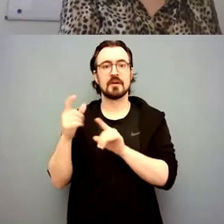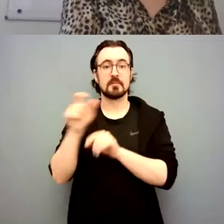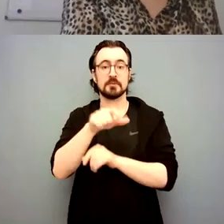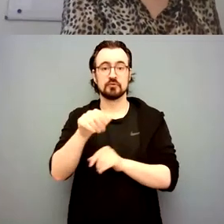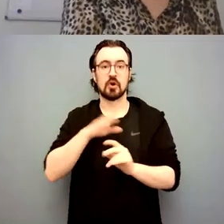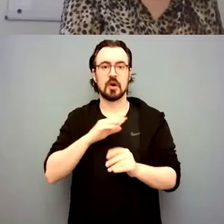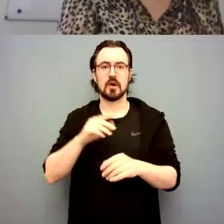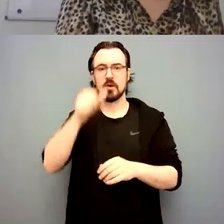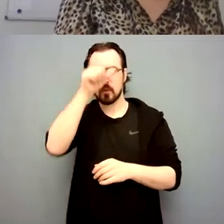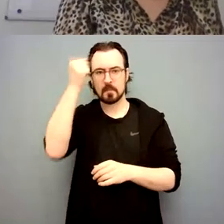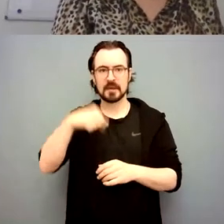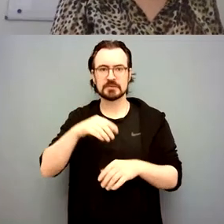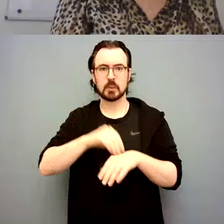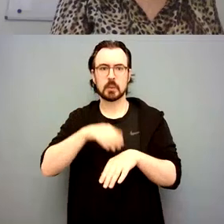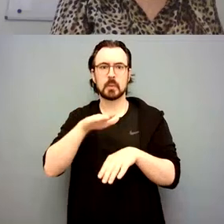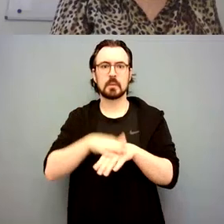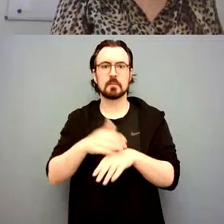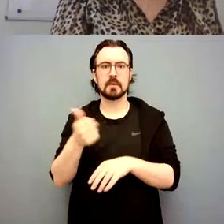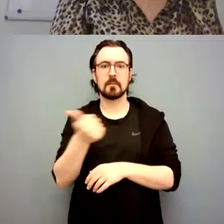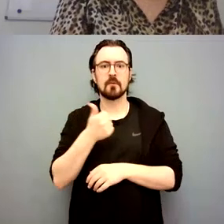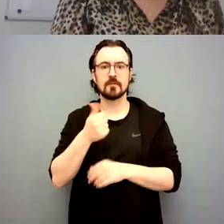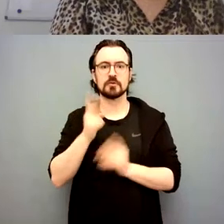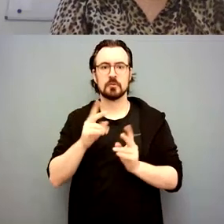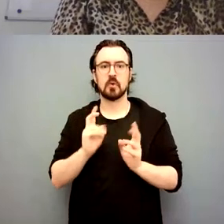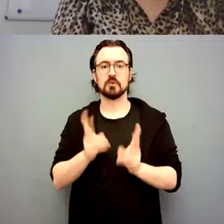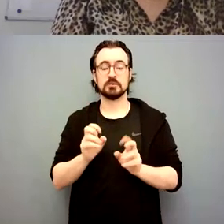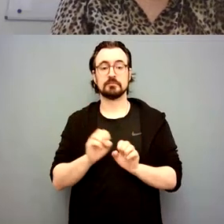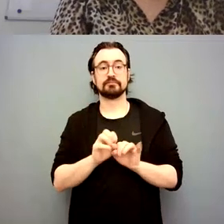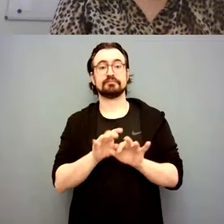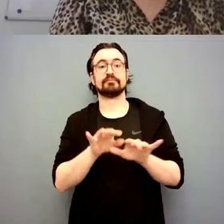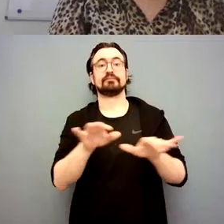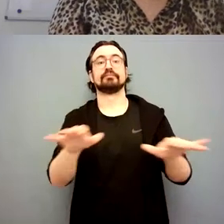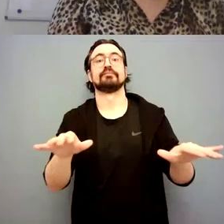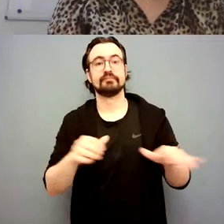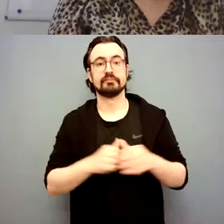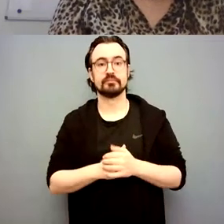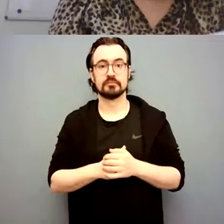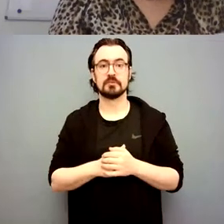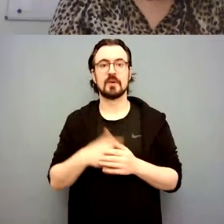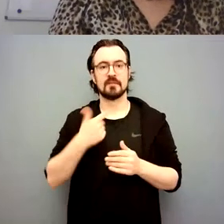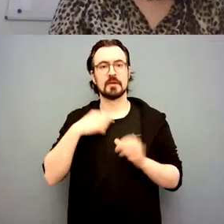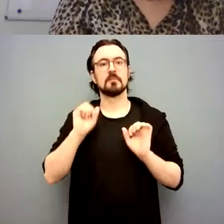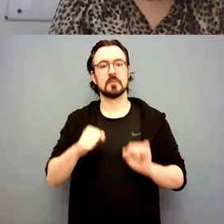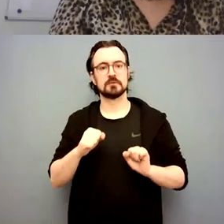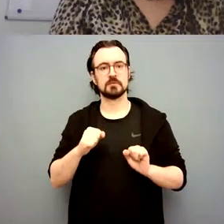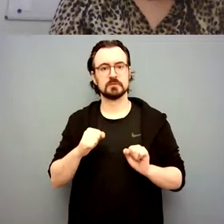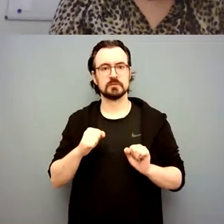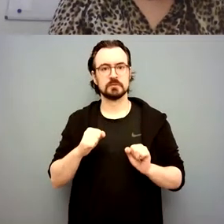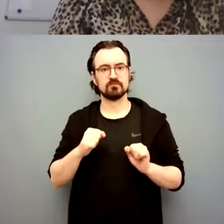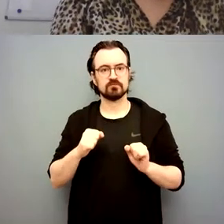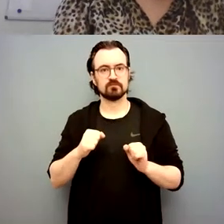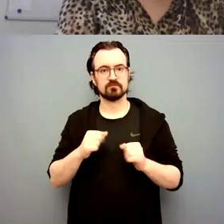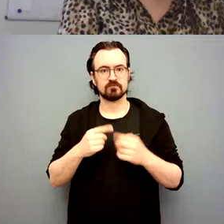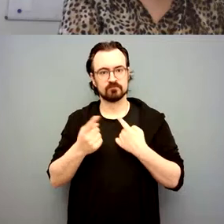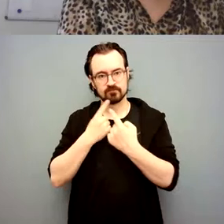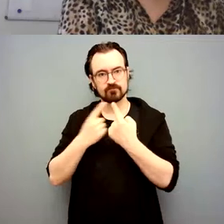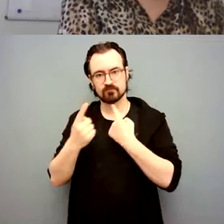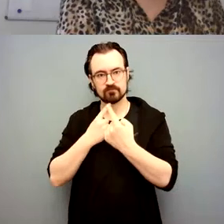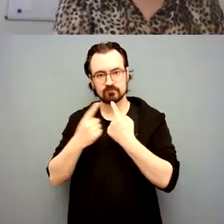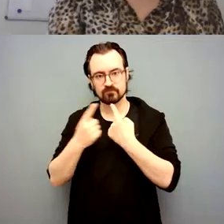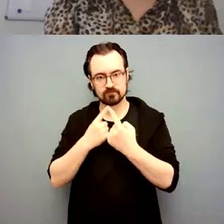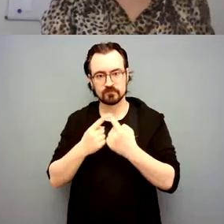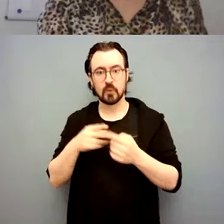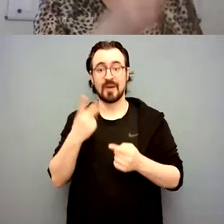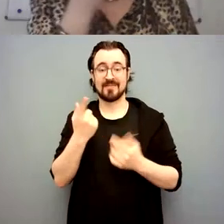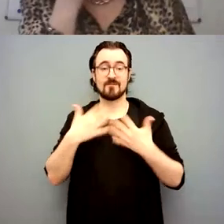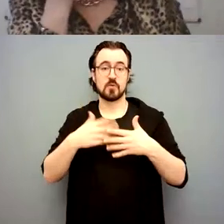sjukdomsbehov som också spänner över andra huvudmän. Så det måste vi göra upp med. Och en sån funktion som har funnits,